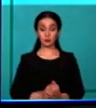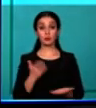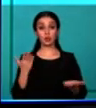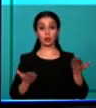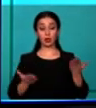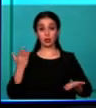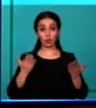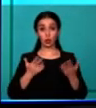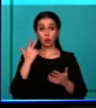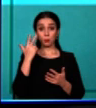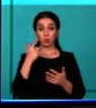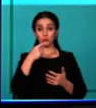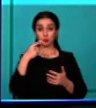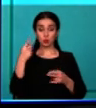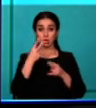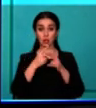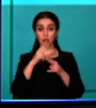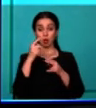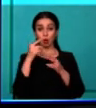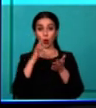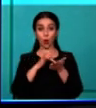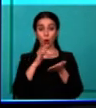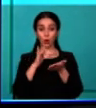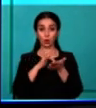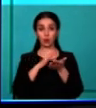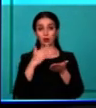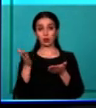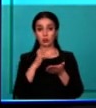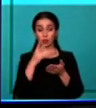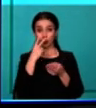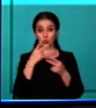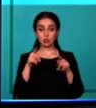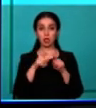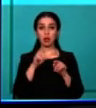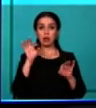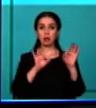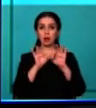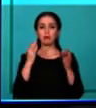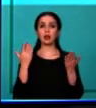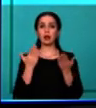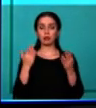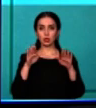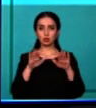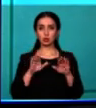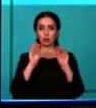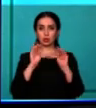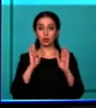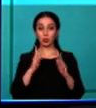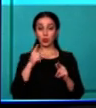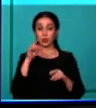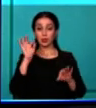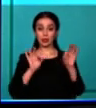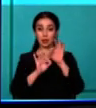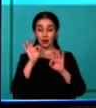Агар минус 3 ва 2 оралиқини кўрсак, унда график қандай жойлашади? Албатта, график